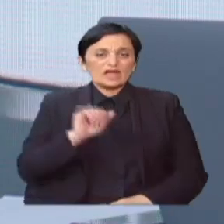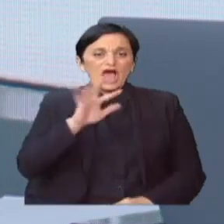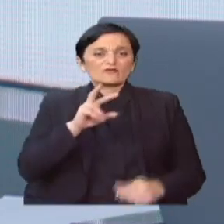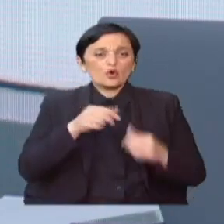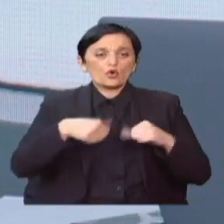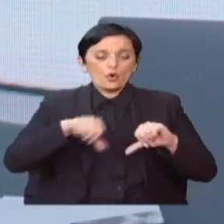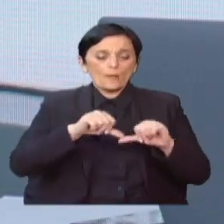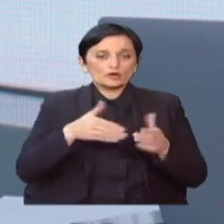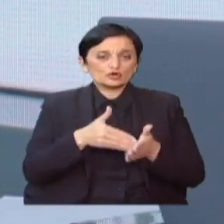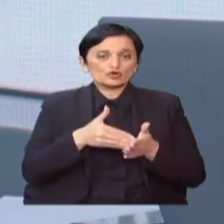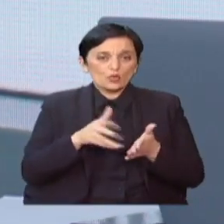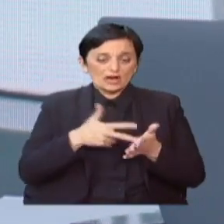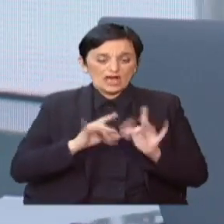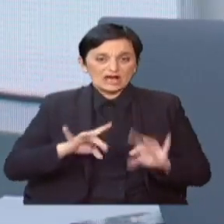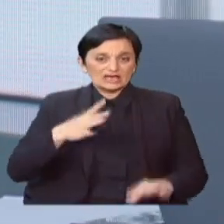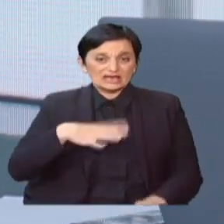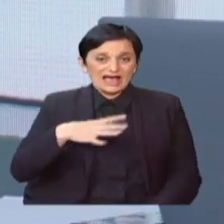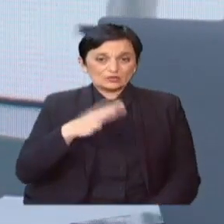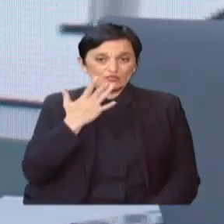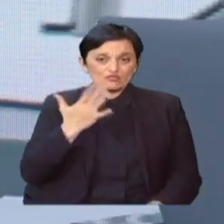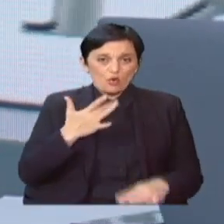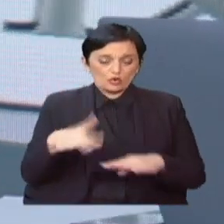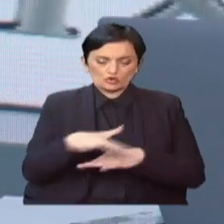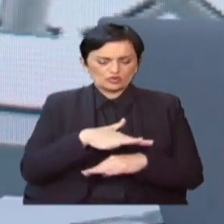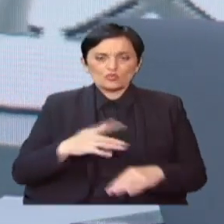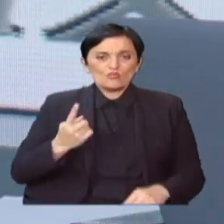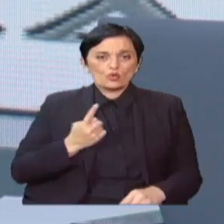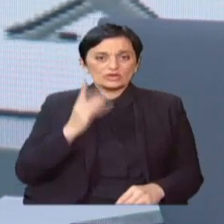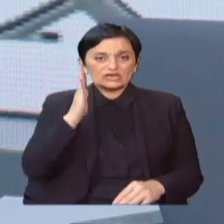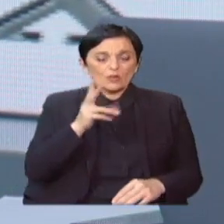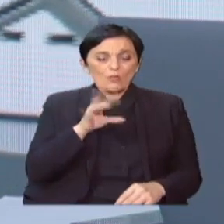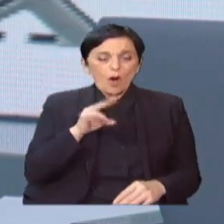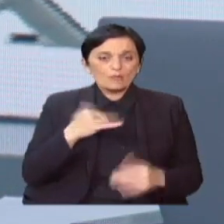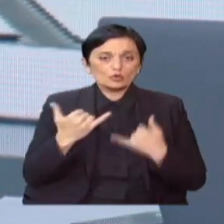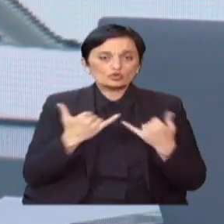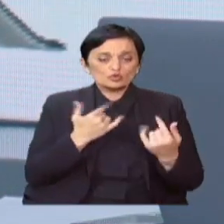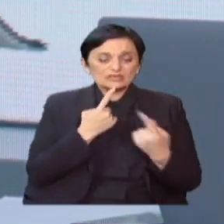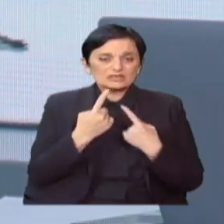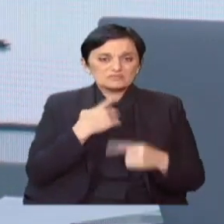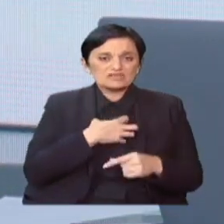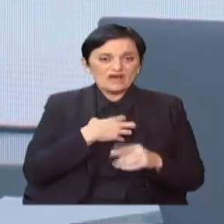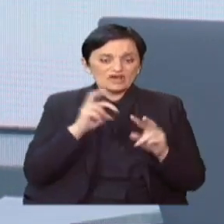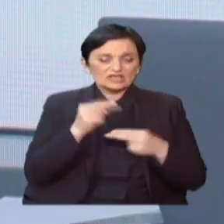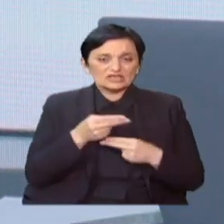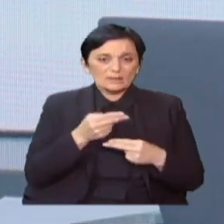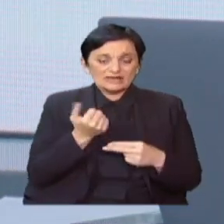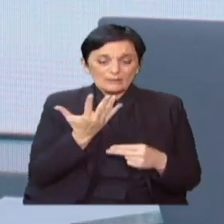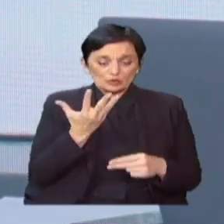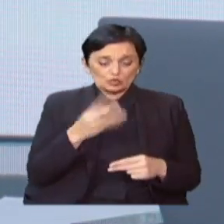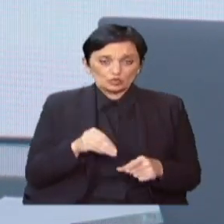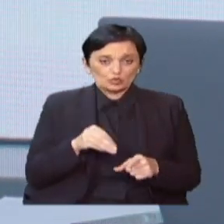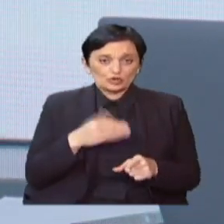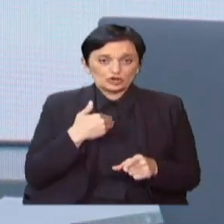ევროკომისიის შუალედური ანგარიში და ქართული პოლიტიკური სპექტრის მოლოდინები იქნება მოამბის სტუმრებთან საუბრის მთავარი თემები. რამდენიმე წუთში